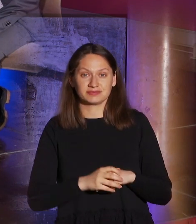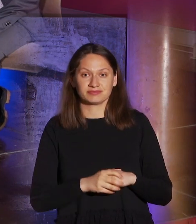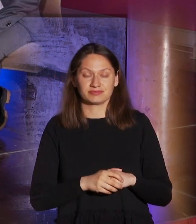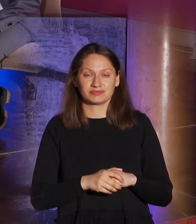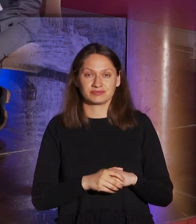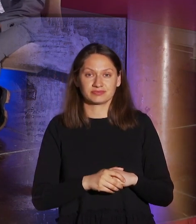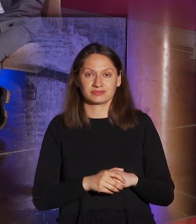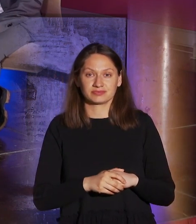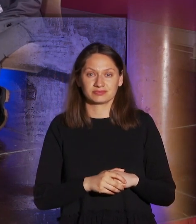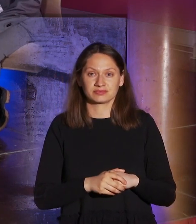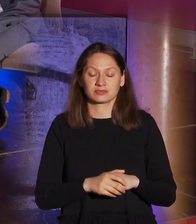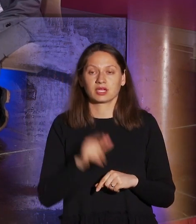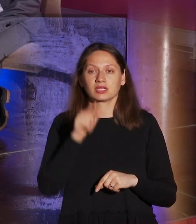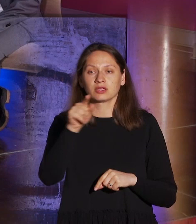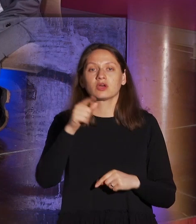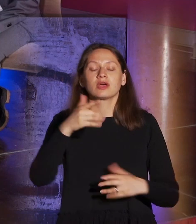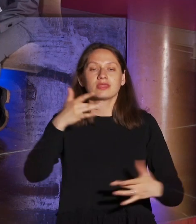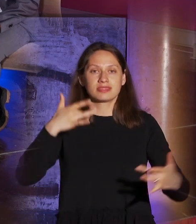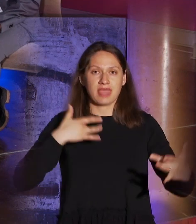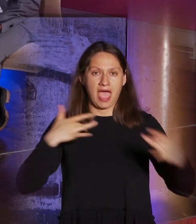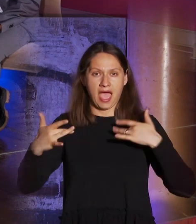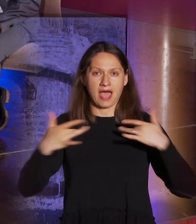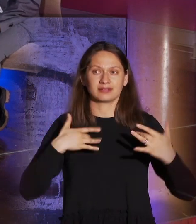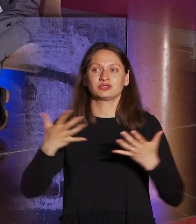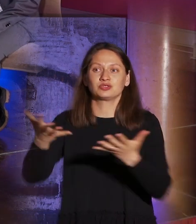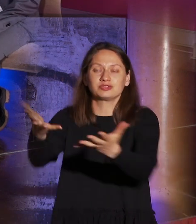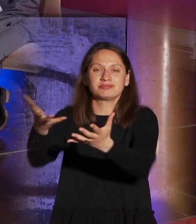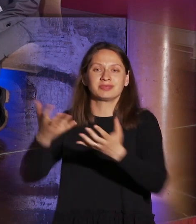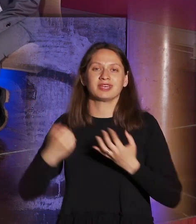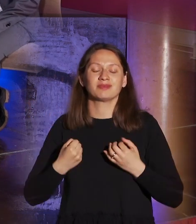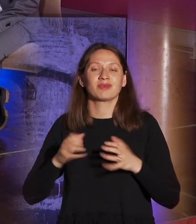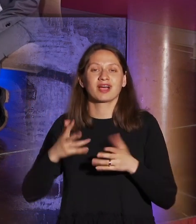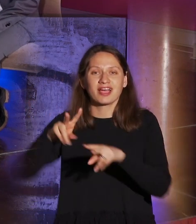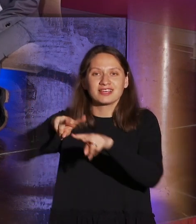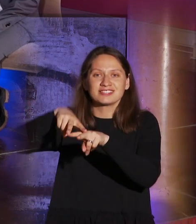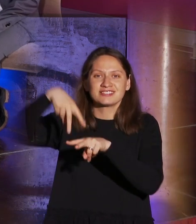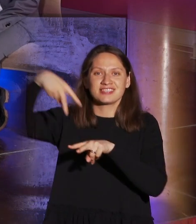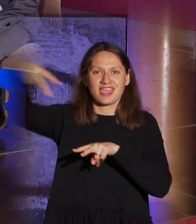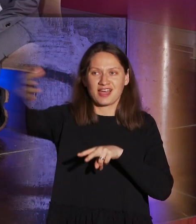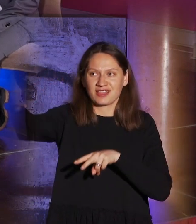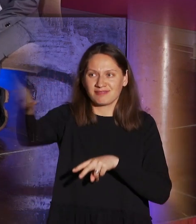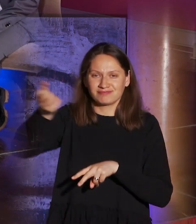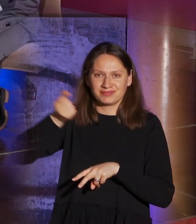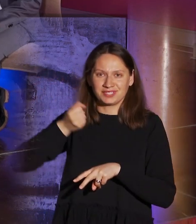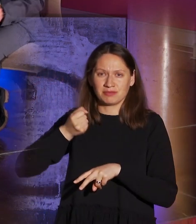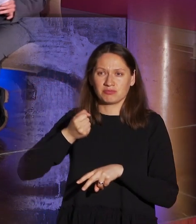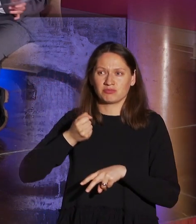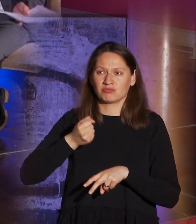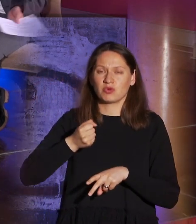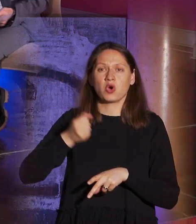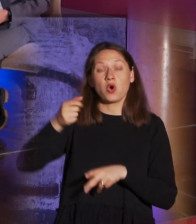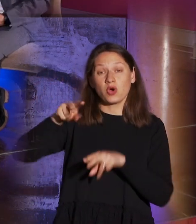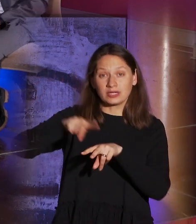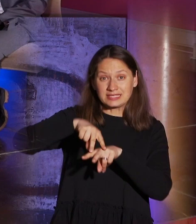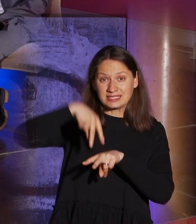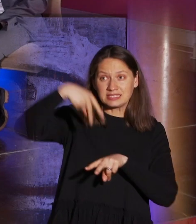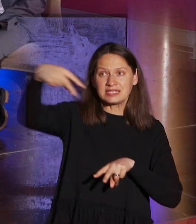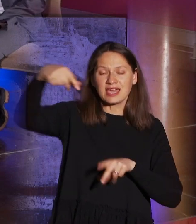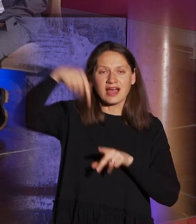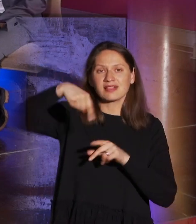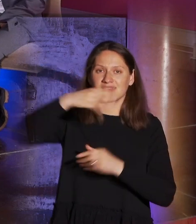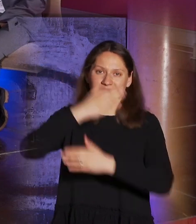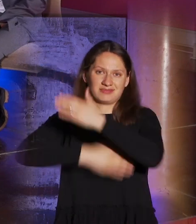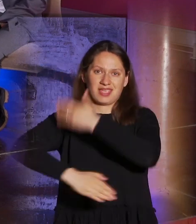jūs priimate sielas, o sielos negalios neturi. Ir aš tiesiog noriu vainikuojant mūsų pokalbį